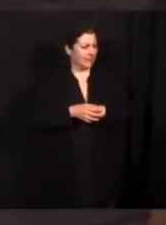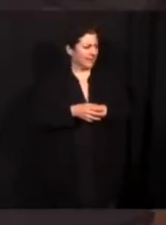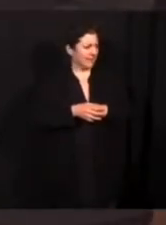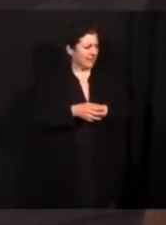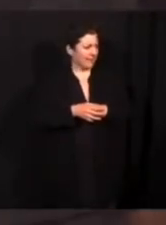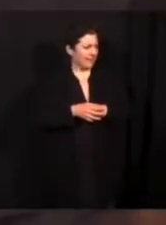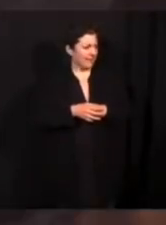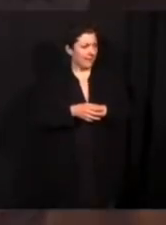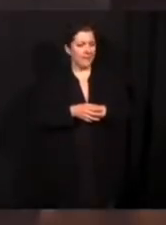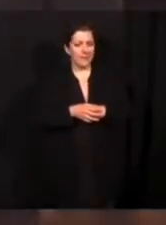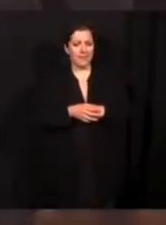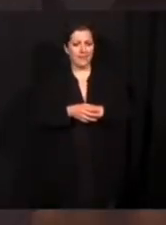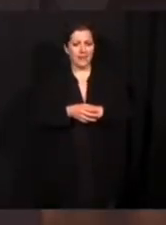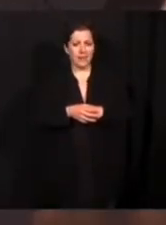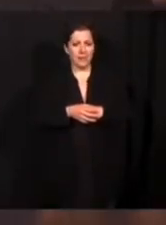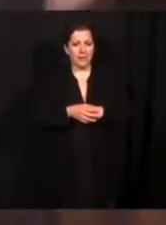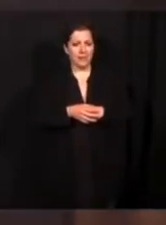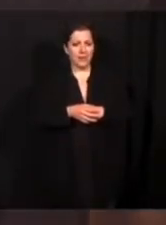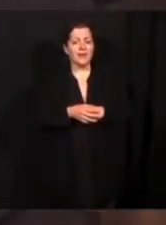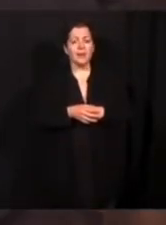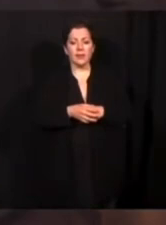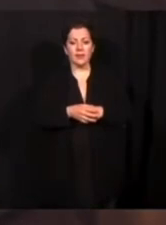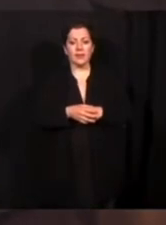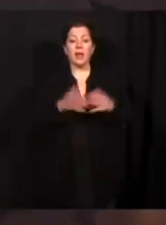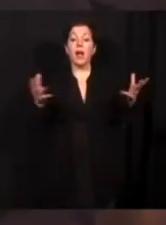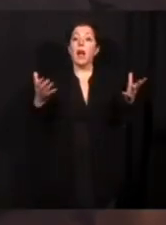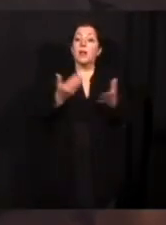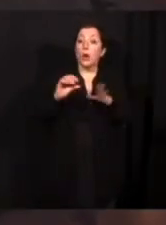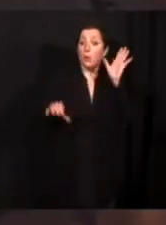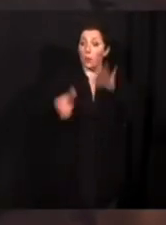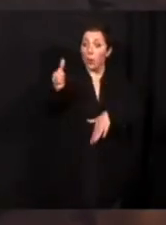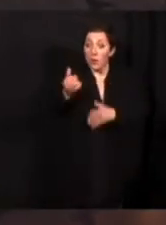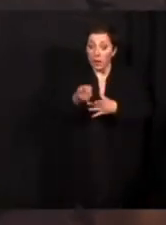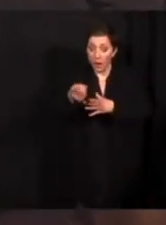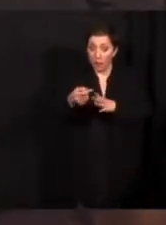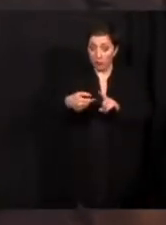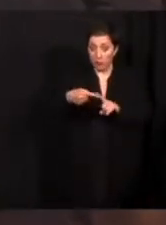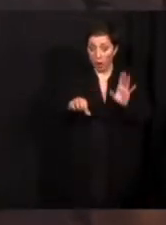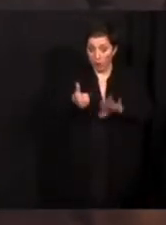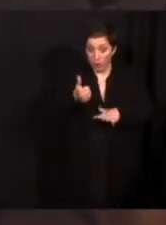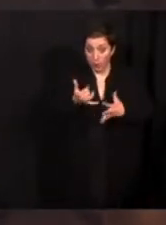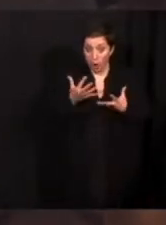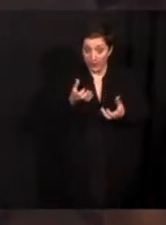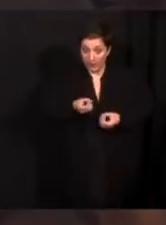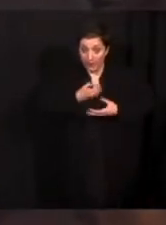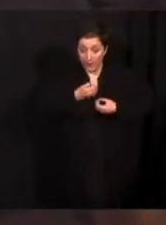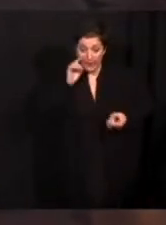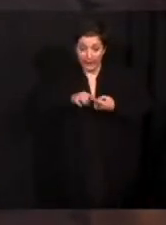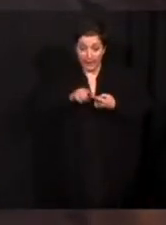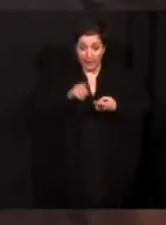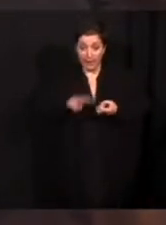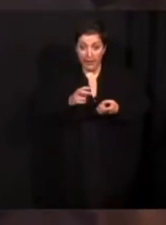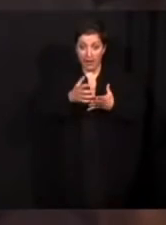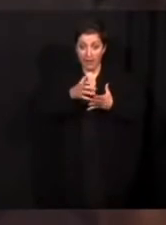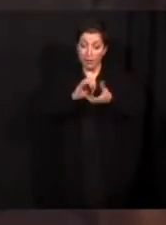Oui, on peut les applaudir. Alors Hélène, en préalable de ce meeting, tu tenais à lancer, à exprimer un grand message